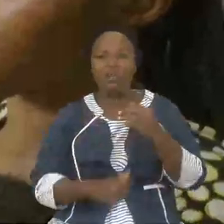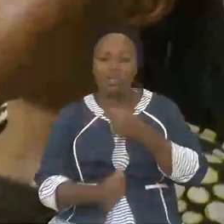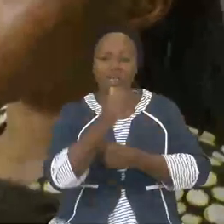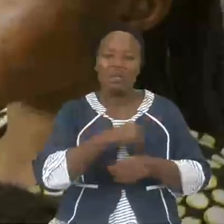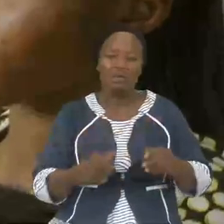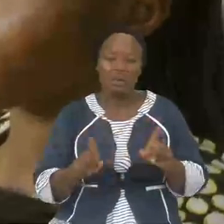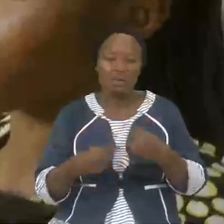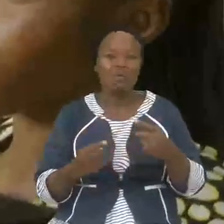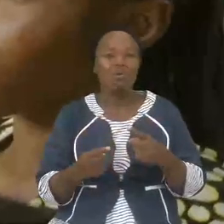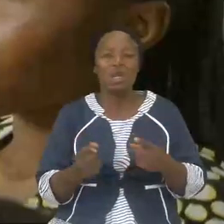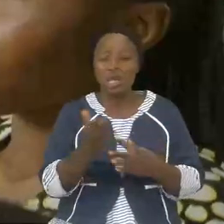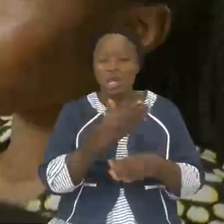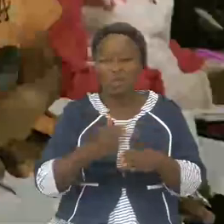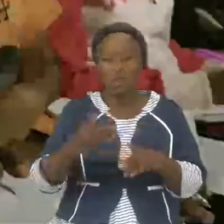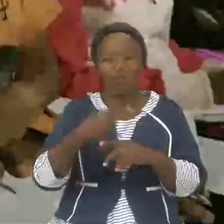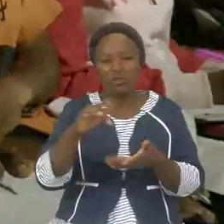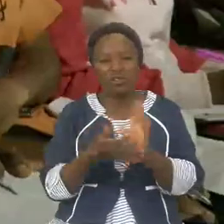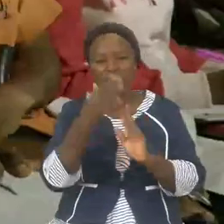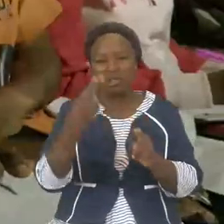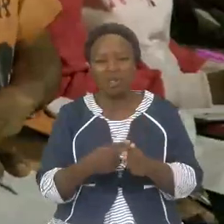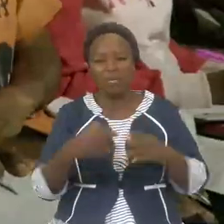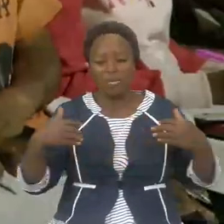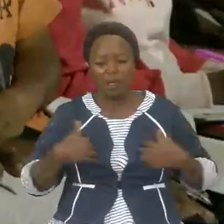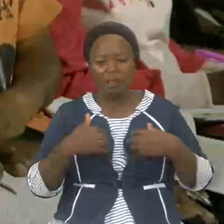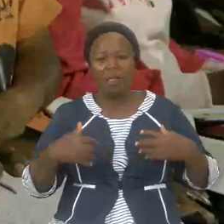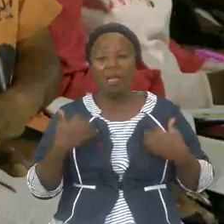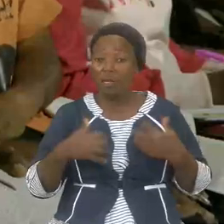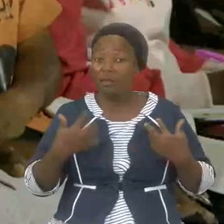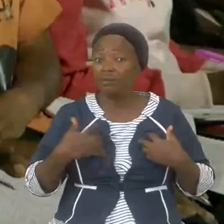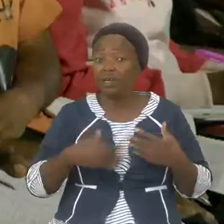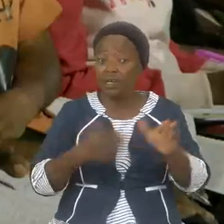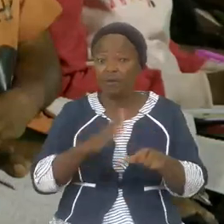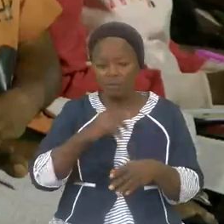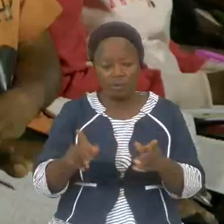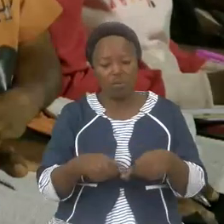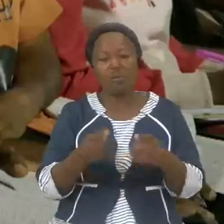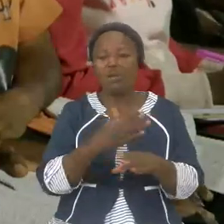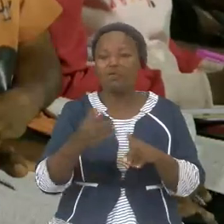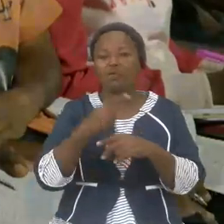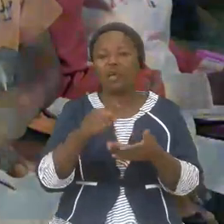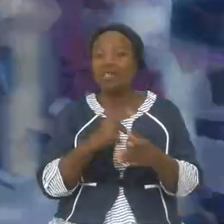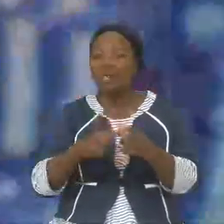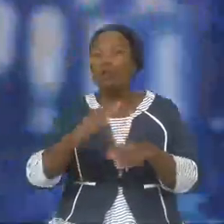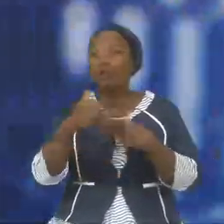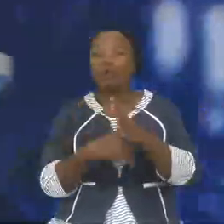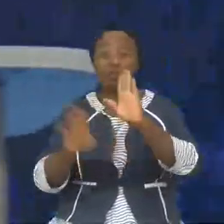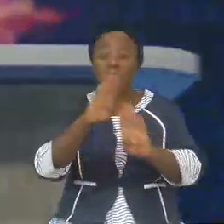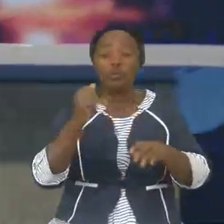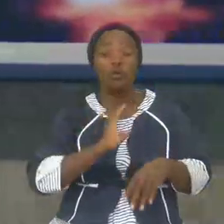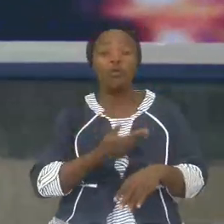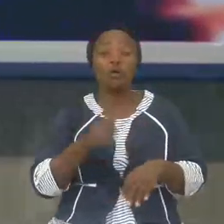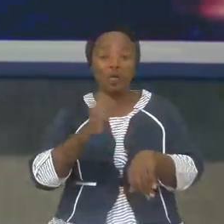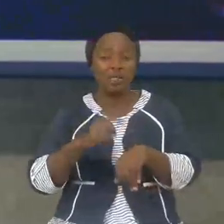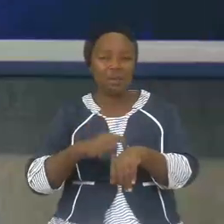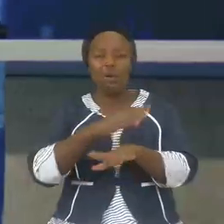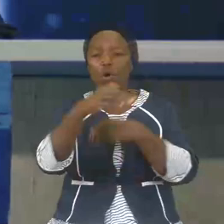vous. La mort prématurée passera par-dessus vous. Et les troubles de l'âge, la détresse de l'âge, les problèmes de notre